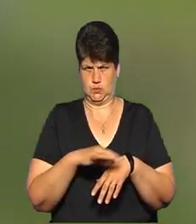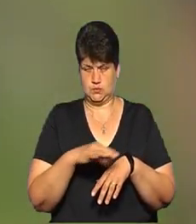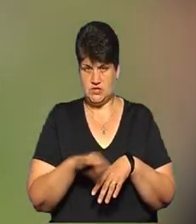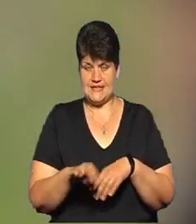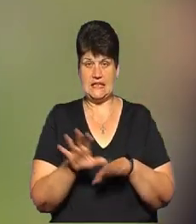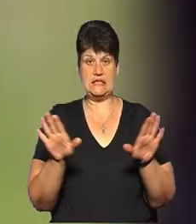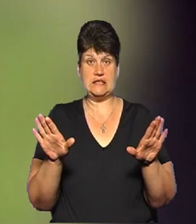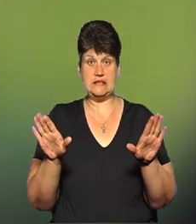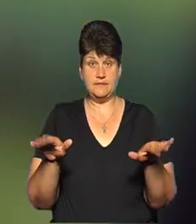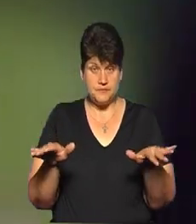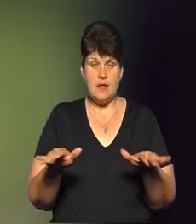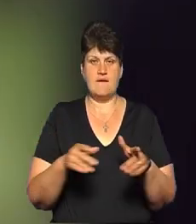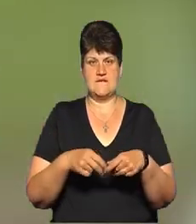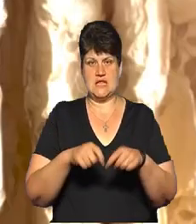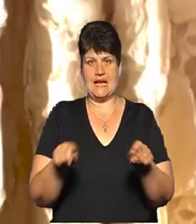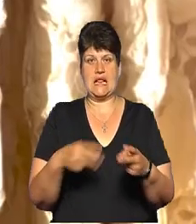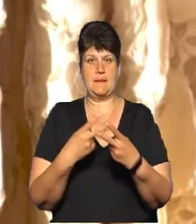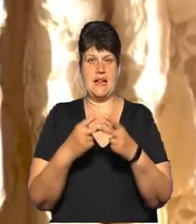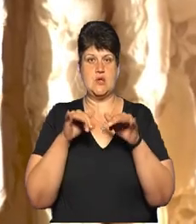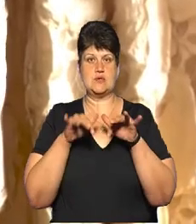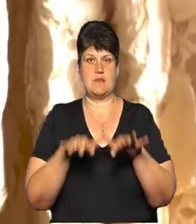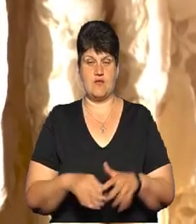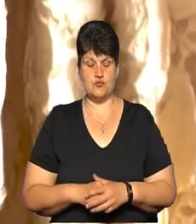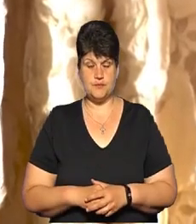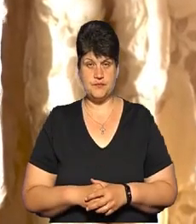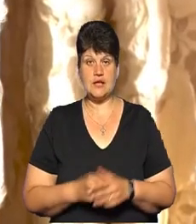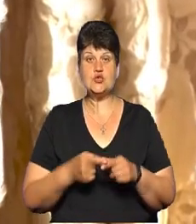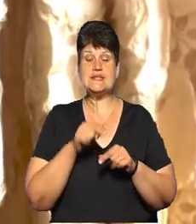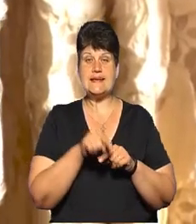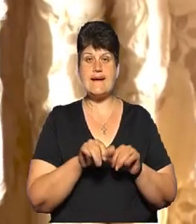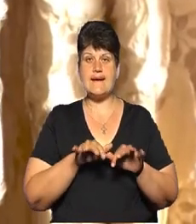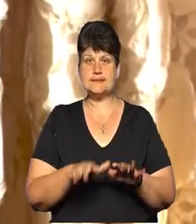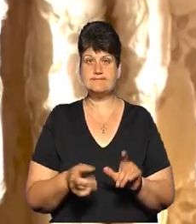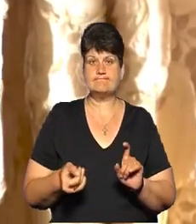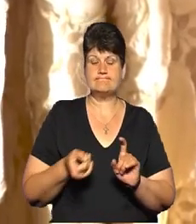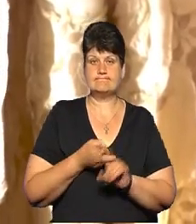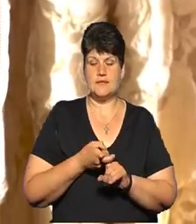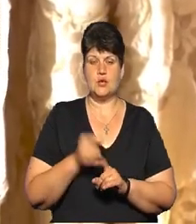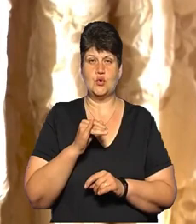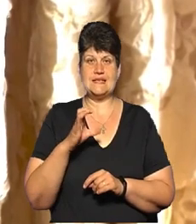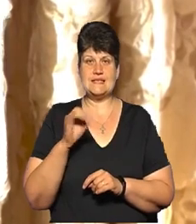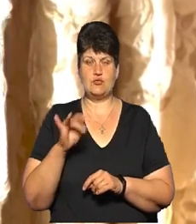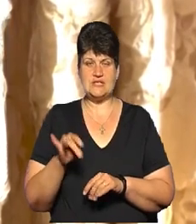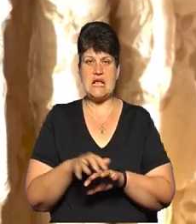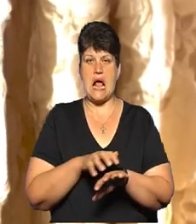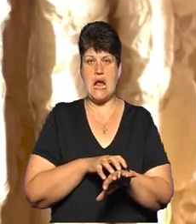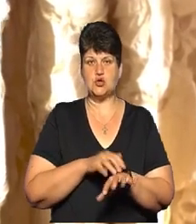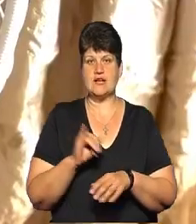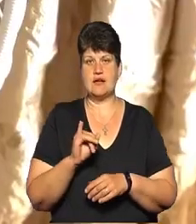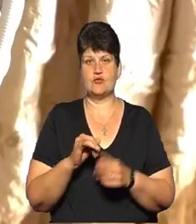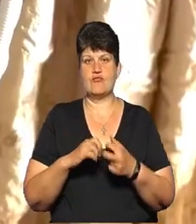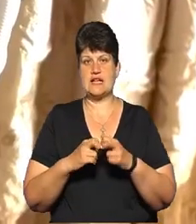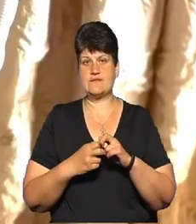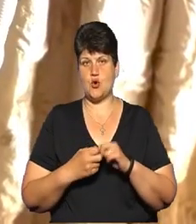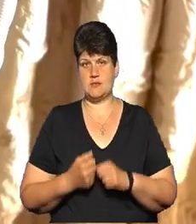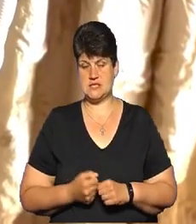поліцейські відкрили кримінальну справу. До цієї акції долучилась і Юлія СВУ з міста Калуш Івано-Франківської області.